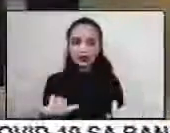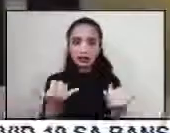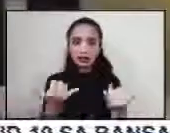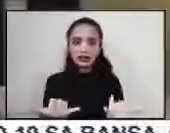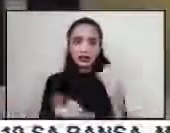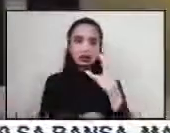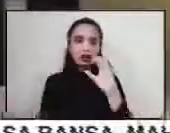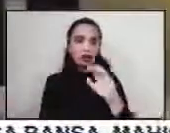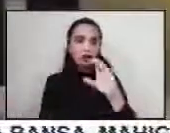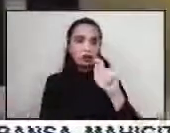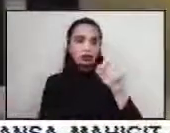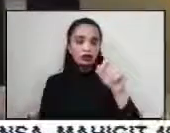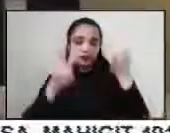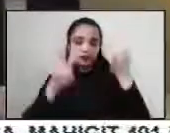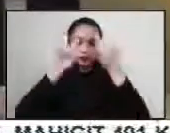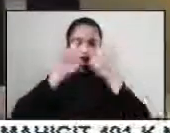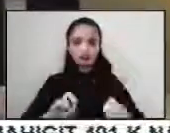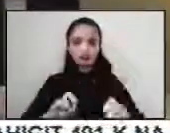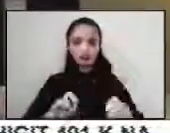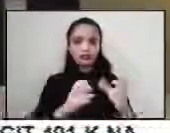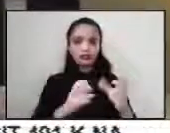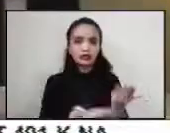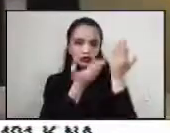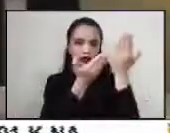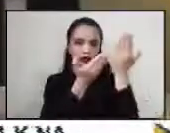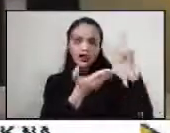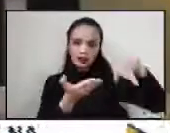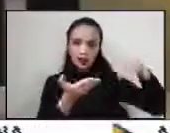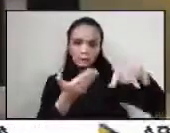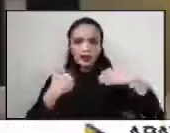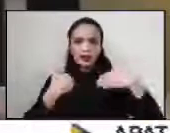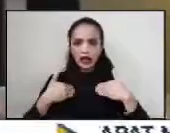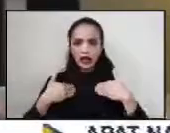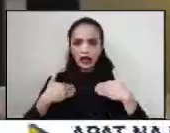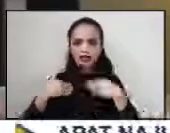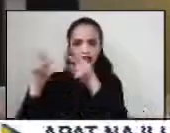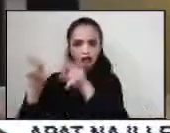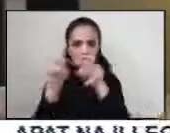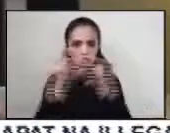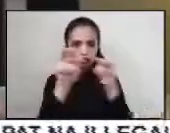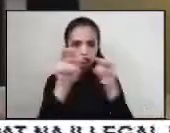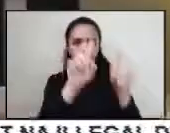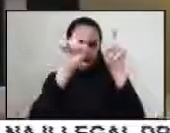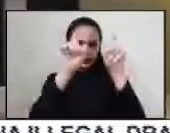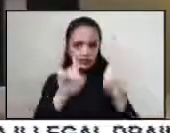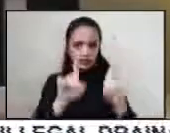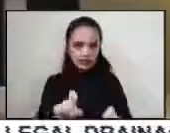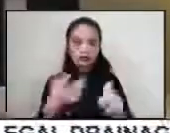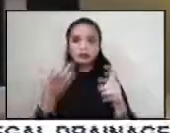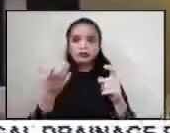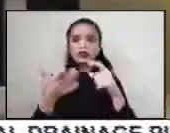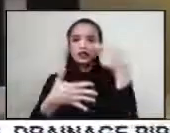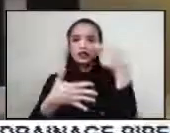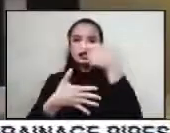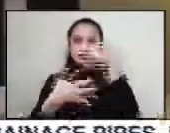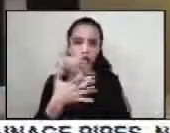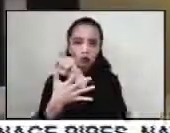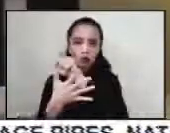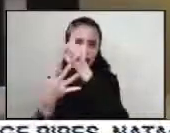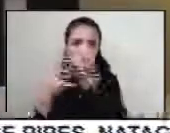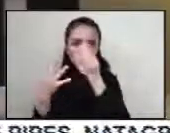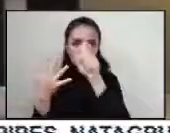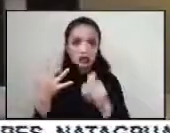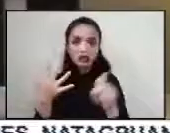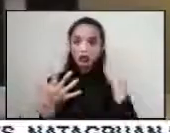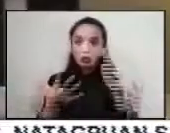Sinimulat na ng Philippine Red Cross ang pilot testing sa saliva test. Mas mura ang sistemang ito kumpara sa swab test o